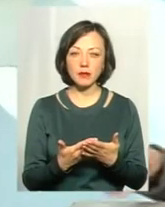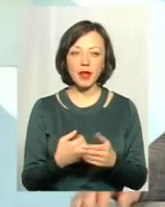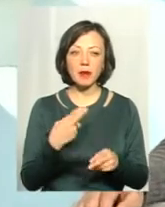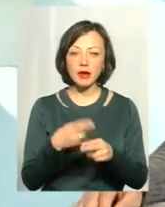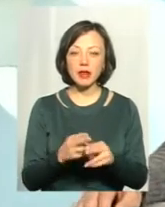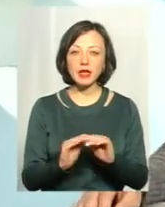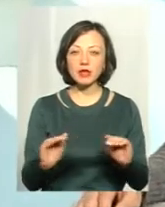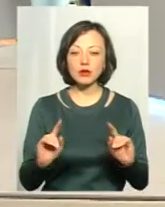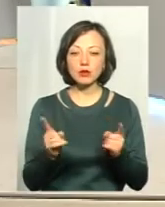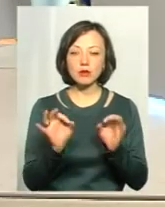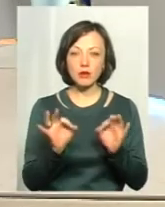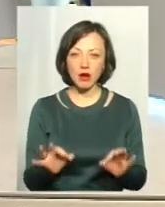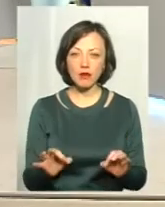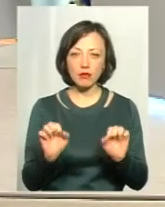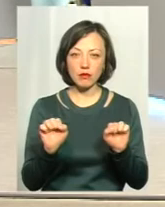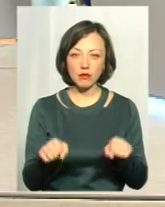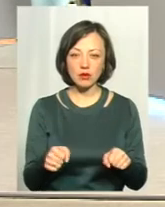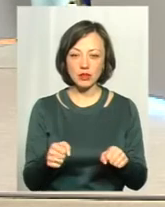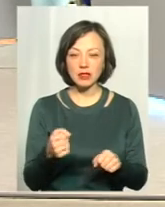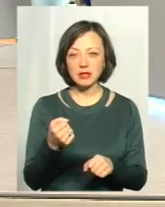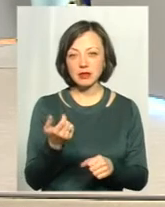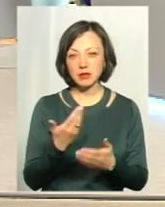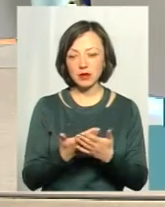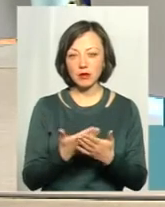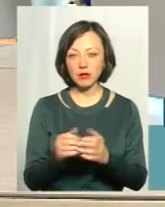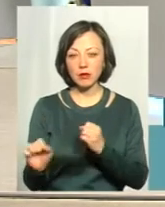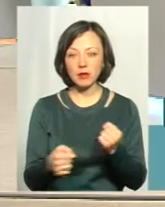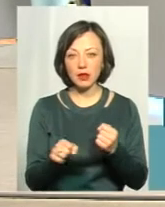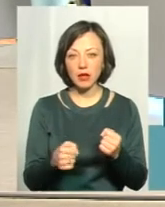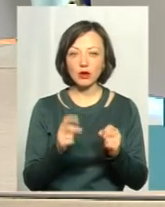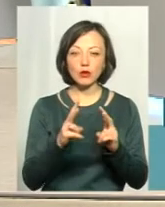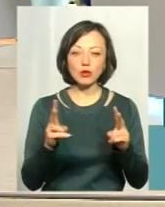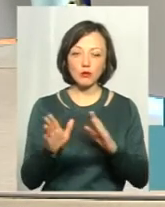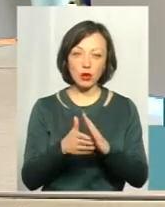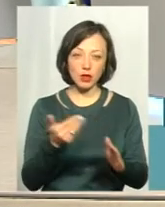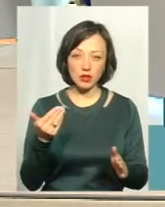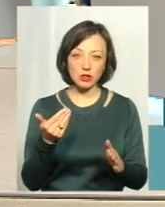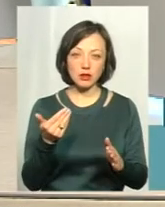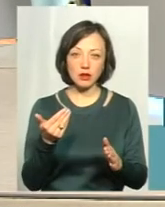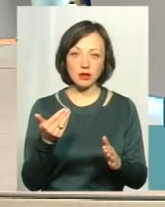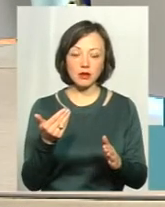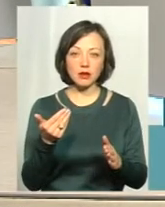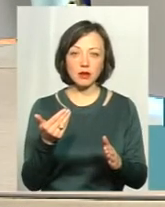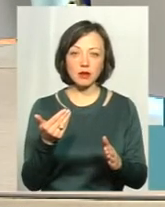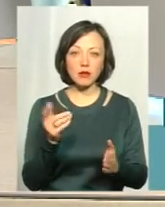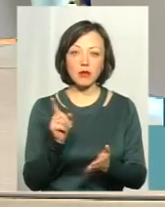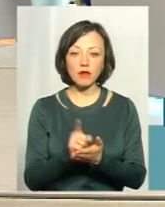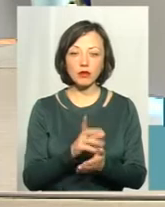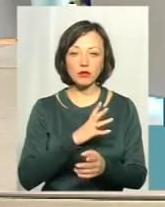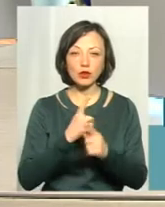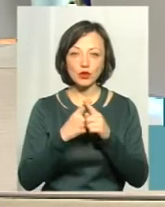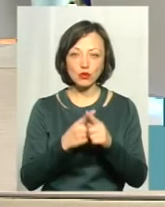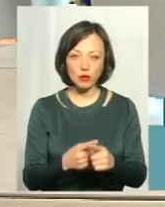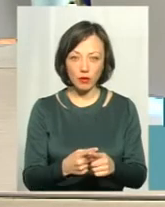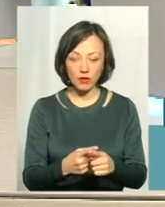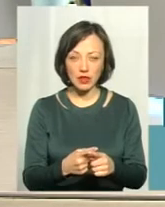Це діти дуже правильні, і їх можна заманути. Наприклад, якщо вона буде підмітати, його хтось покличе за угла, значить, повинен бути якийсь